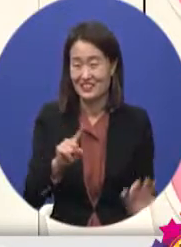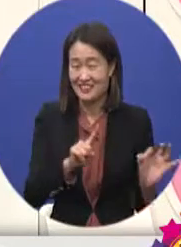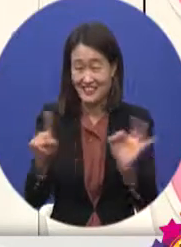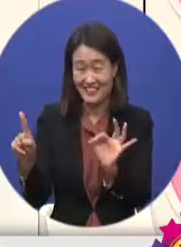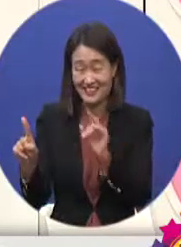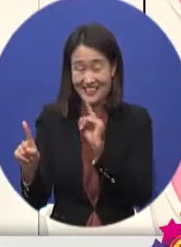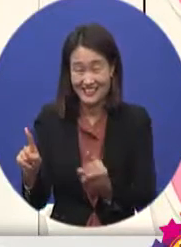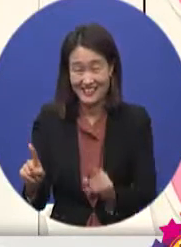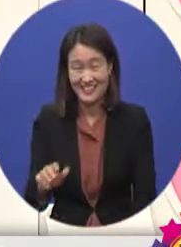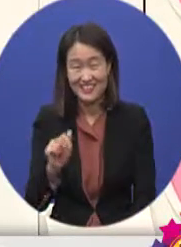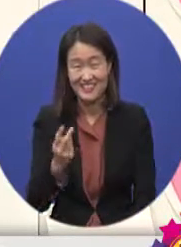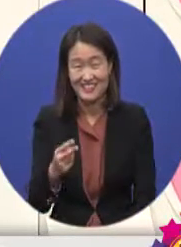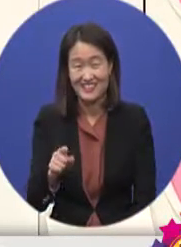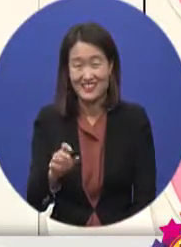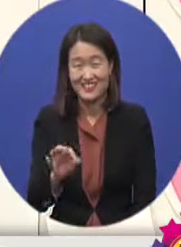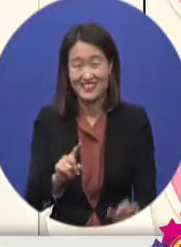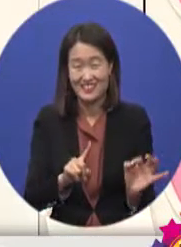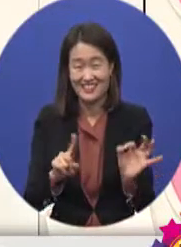오세요. 효정아. 네.